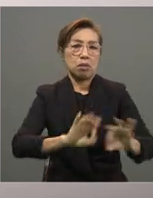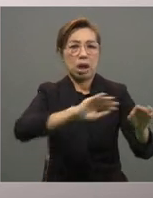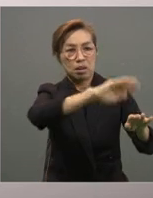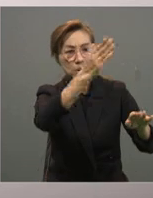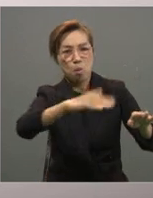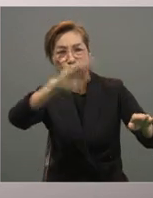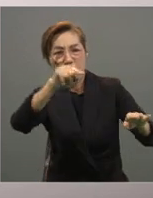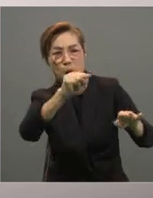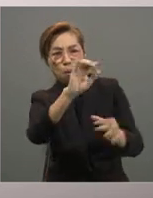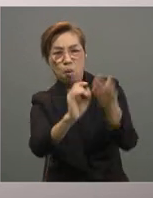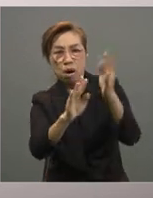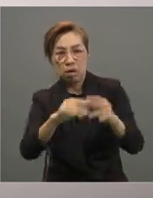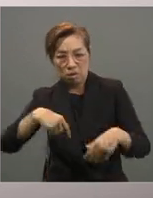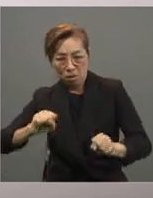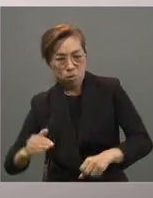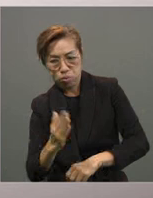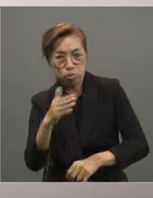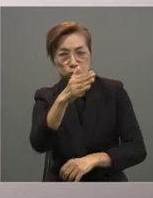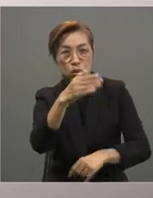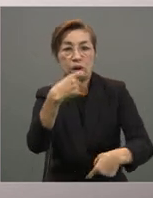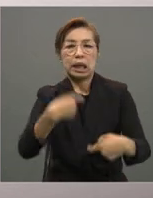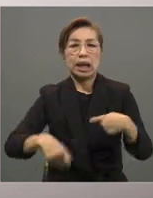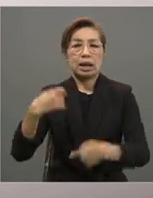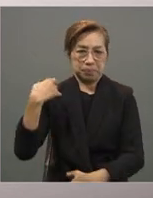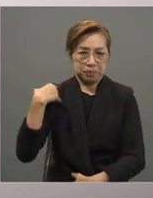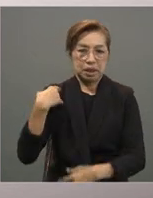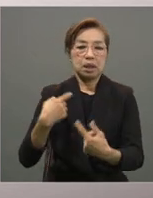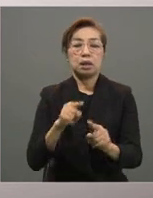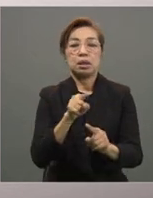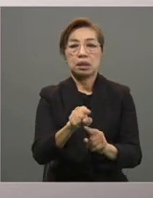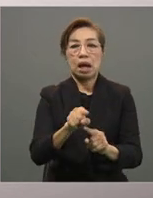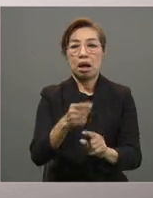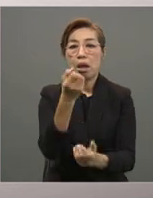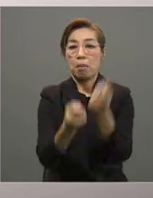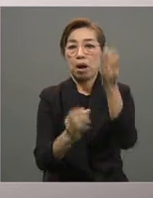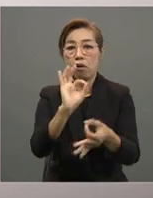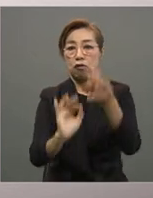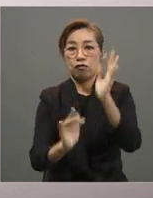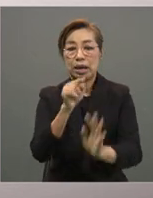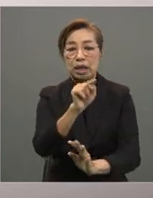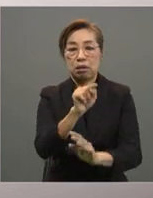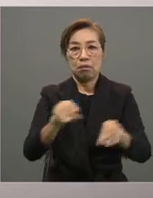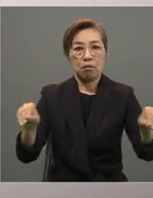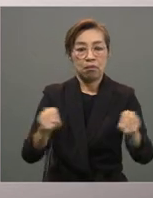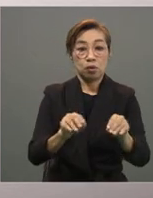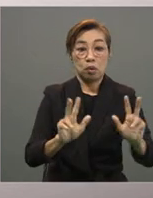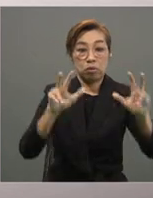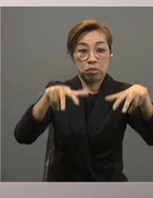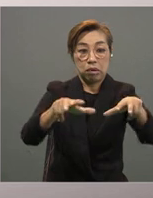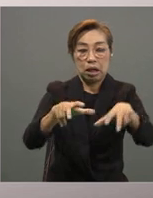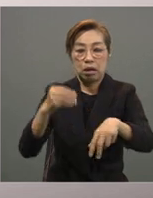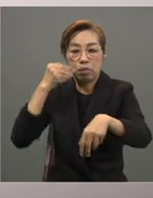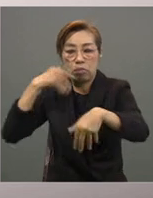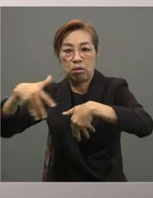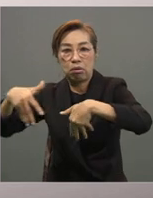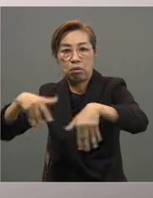ค่ะนะคะราชชันเจ้าหน้าที่ก็เข้าไปค่อนข้างยากทีเดียวแต่ว่าไฟป่าที่เกิดขึ้นณจุดเนี้ยต้องบอกว่าอยู่ใกล้กับบ้านเรือนของพี่น้องประชาชน